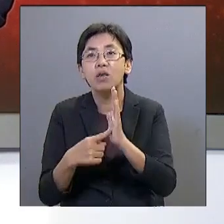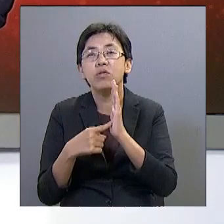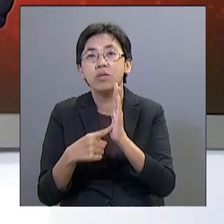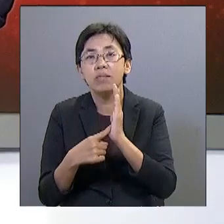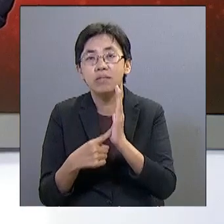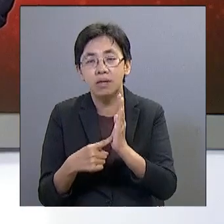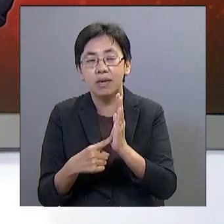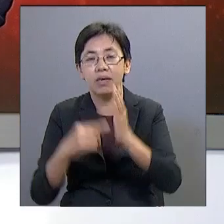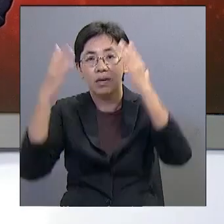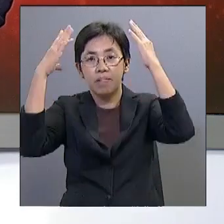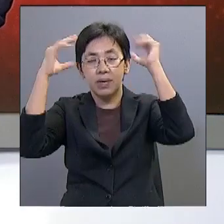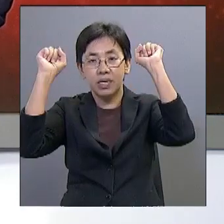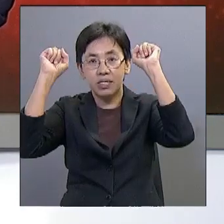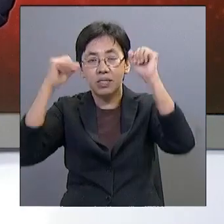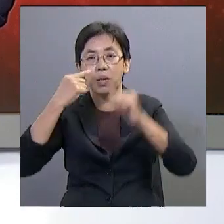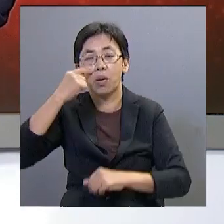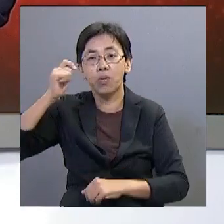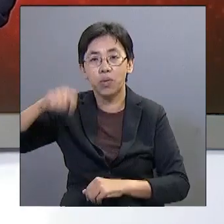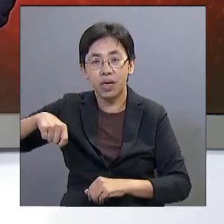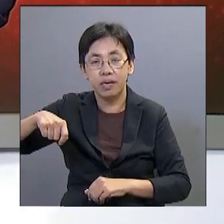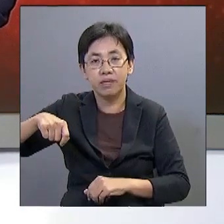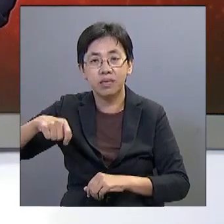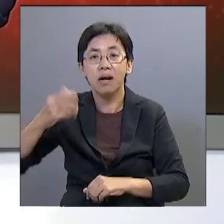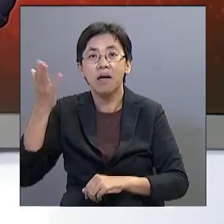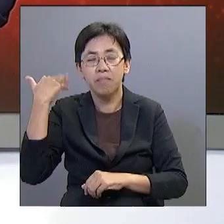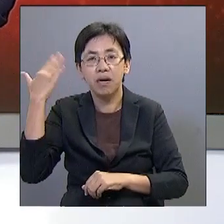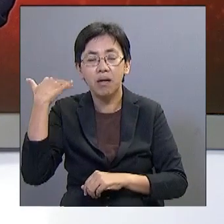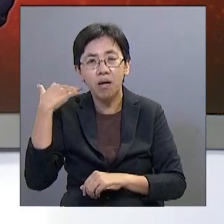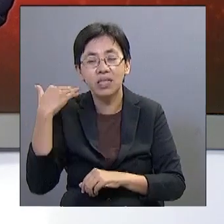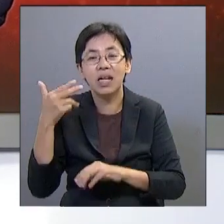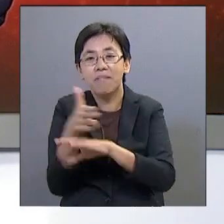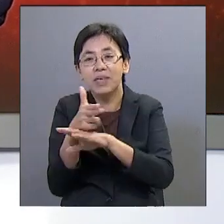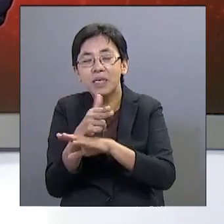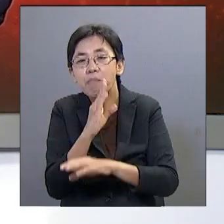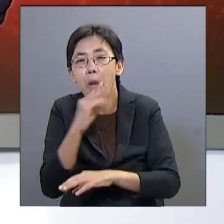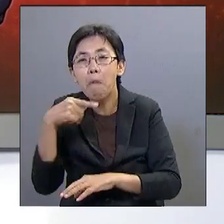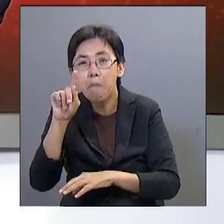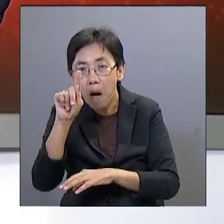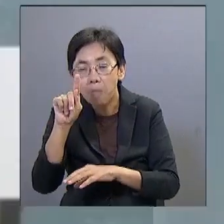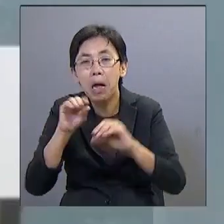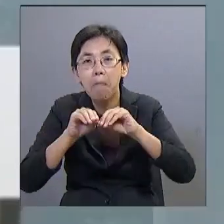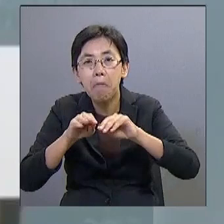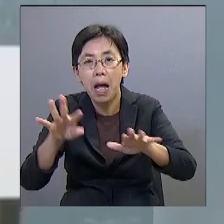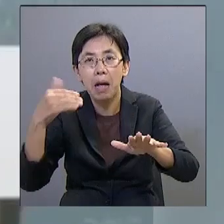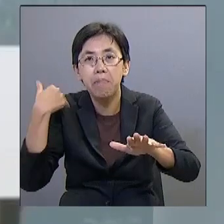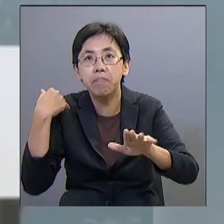2007 ประทานาที่ปอยู่เครี์เขาก็เคยตกเป็เยี่ยวของ de-feksts เช่นกันค่ะ